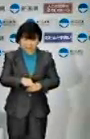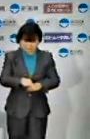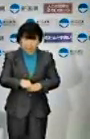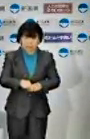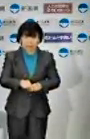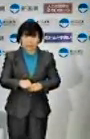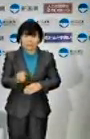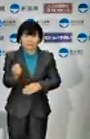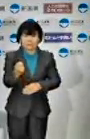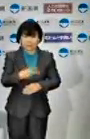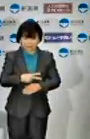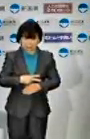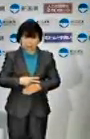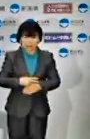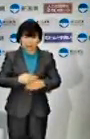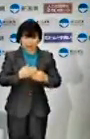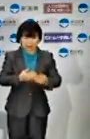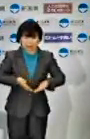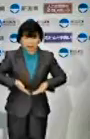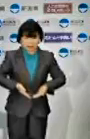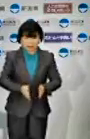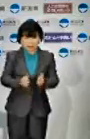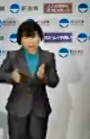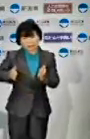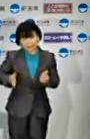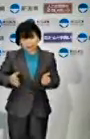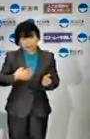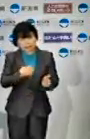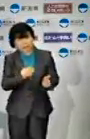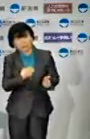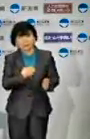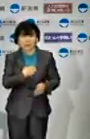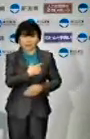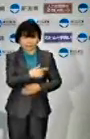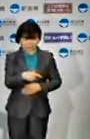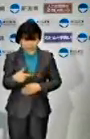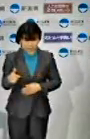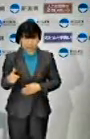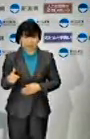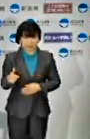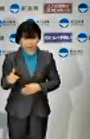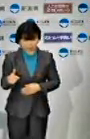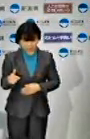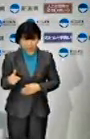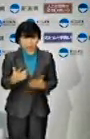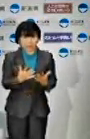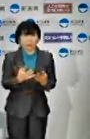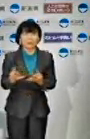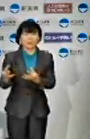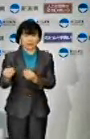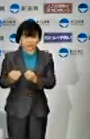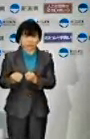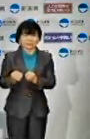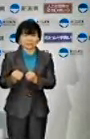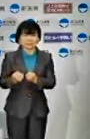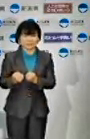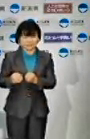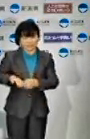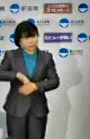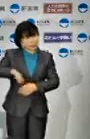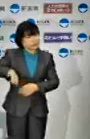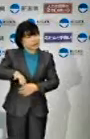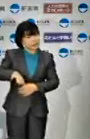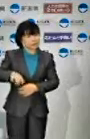期はそうした心配事が多い、診療分野だ